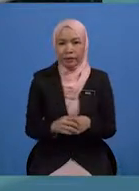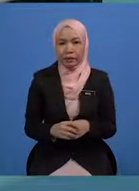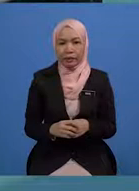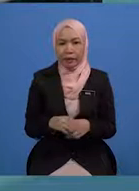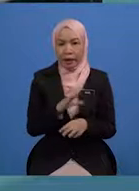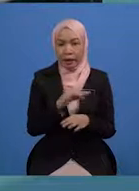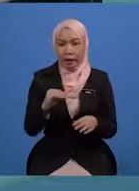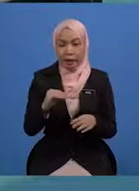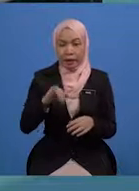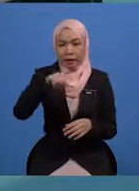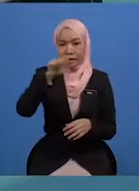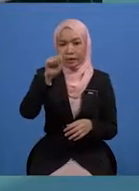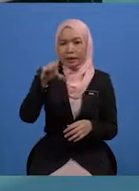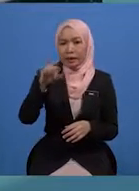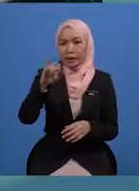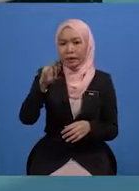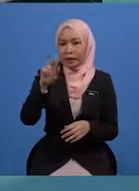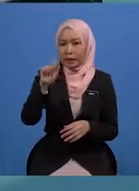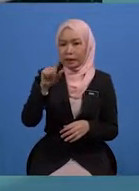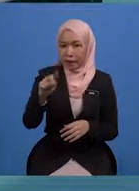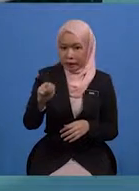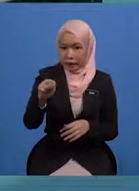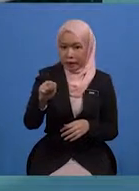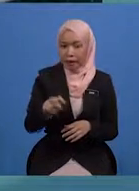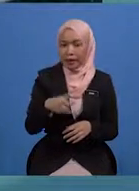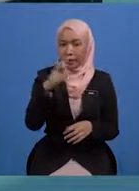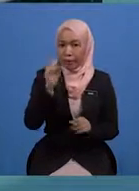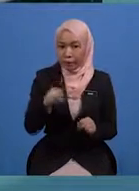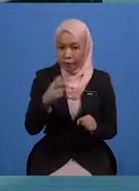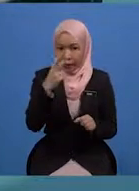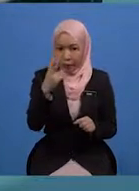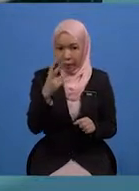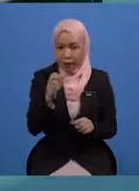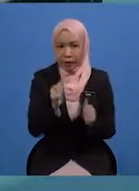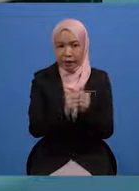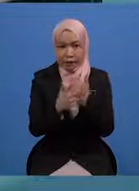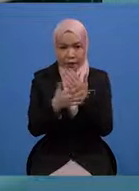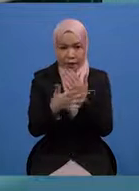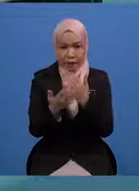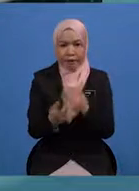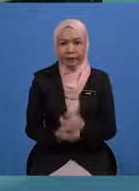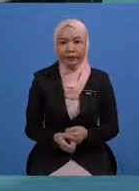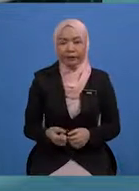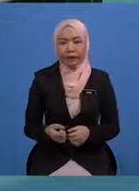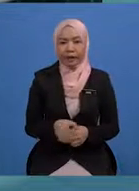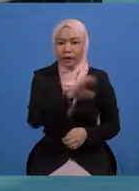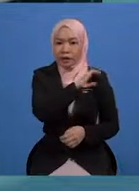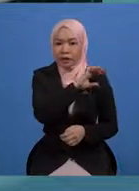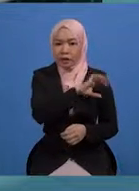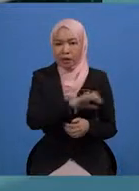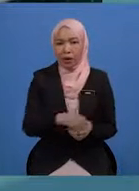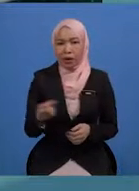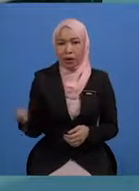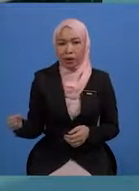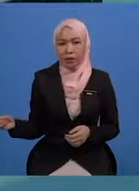jalinan yang nyata. Jalinan dapat menunjukkan sifat objek itu sama ada keras atau